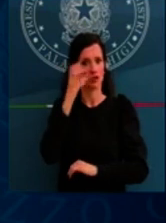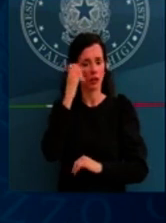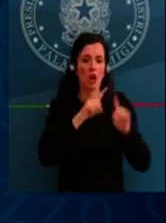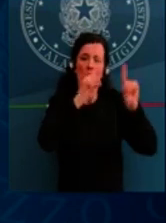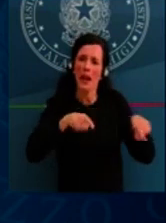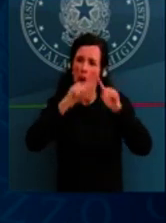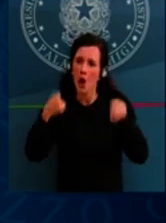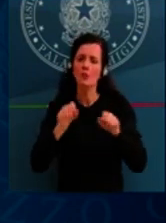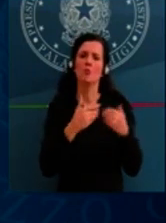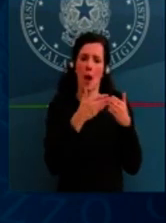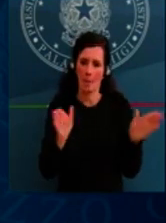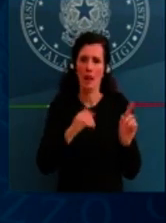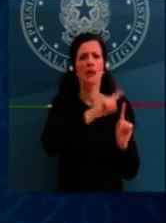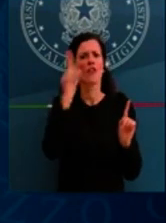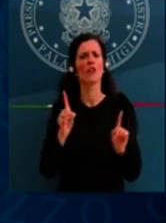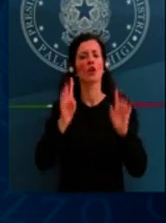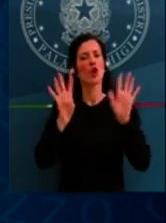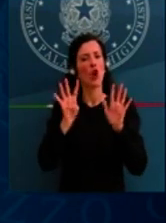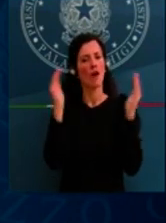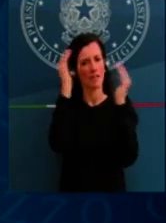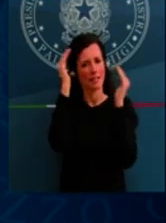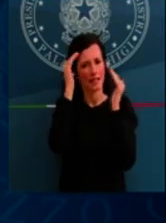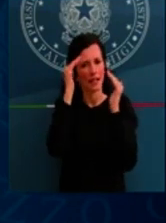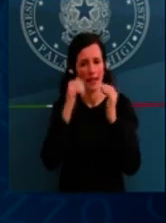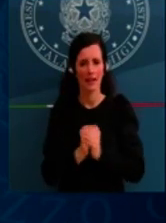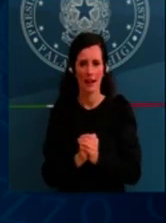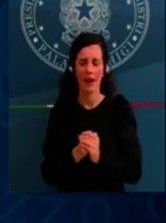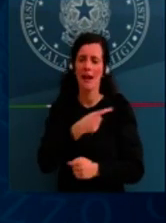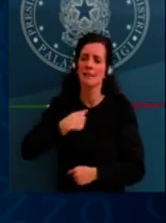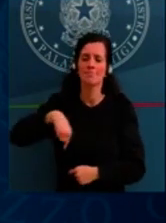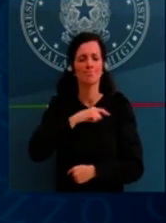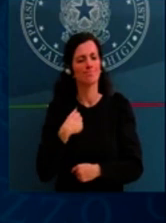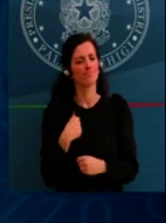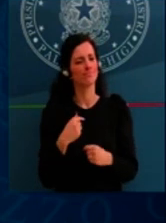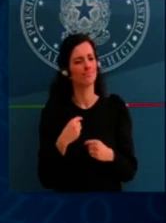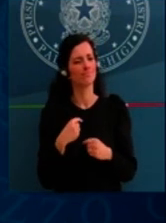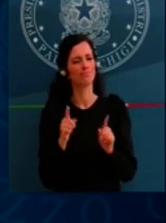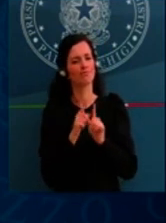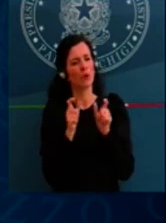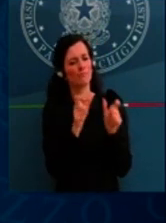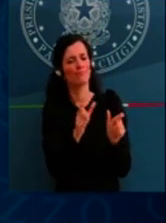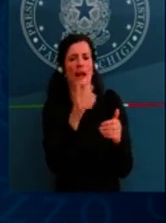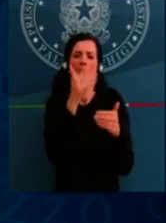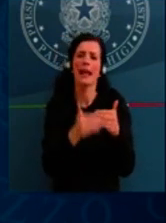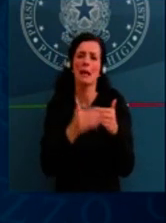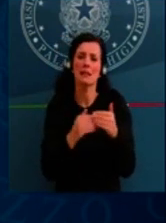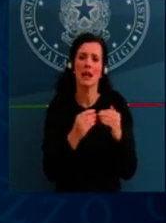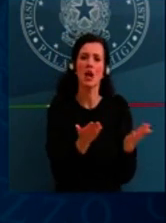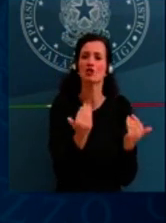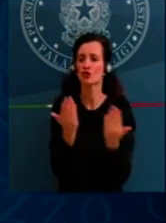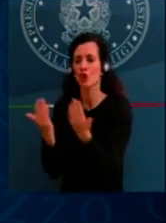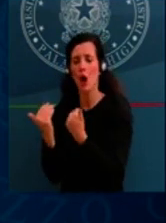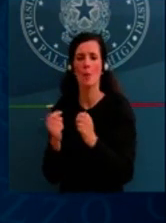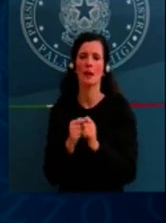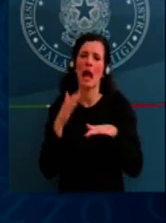di scambiare dei doni natalizi dal 4 dicembre al 15 gennaio nei giorni festivi e prefestivi nei